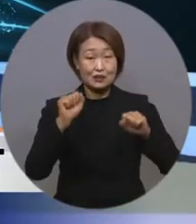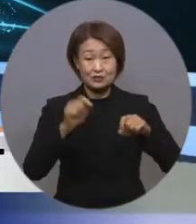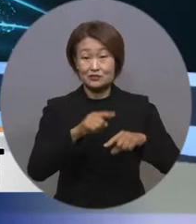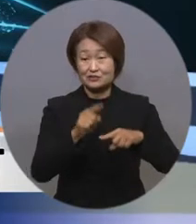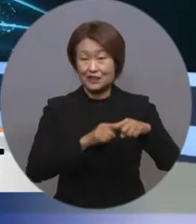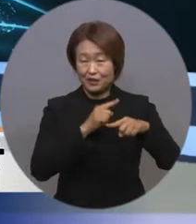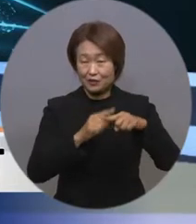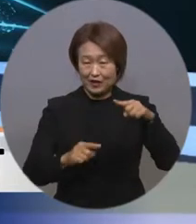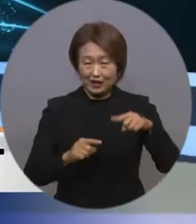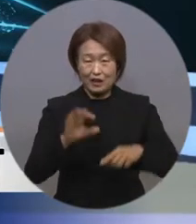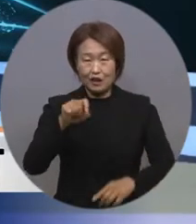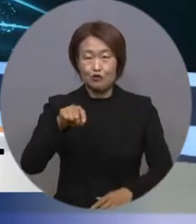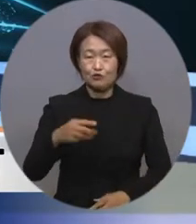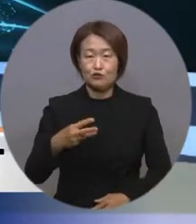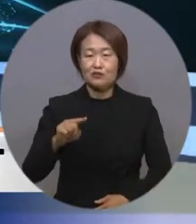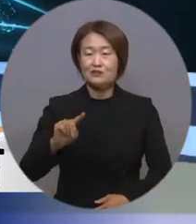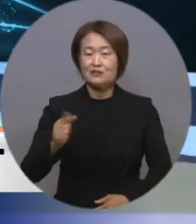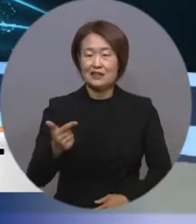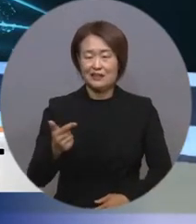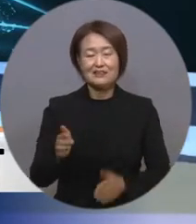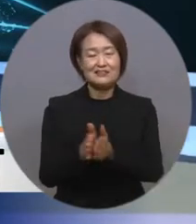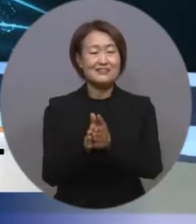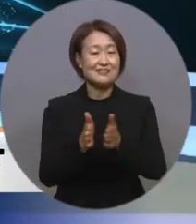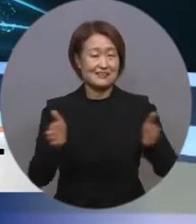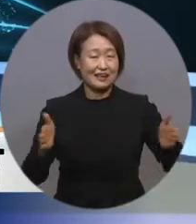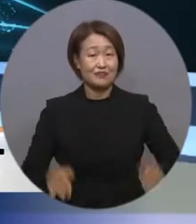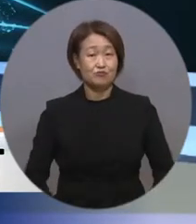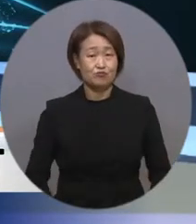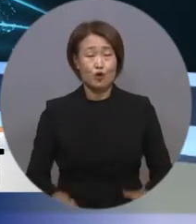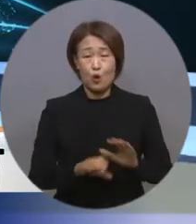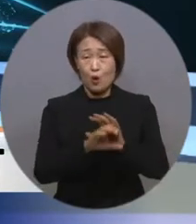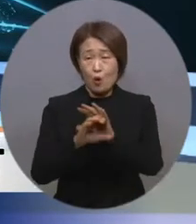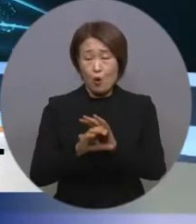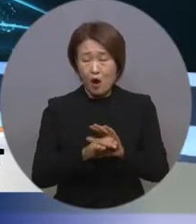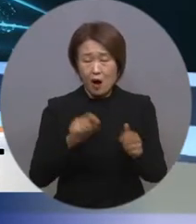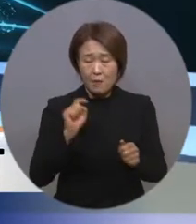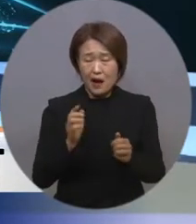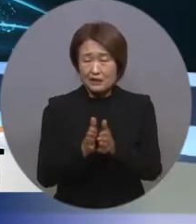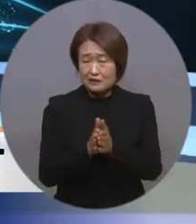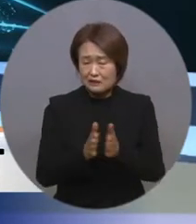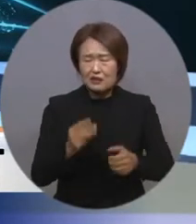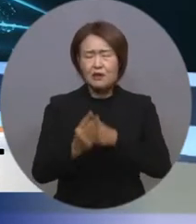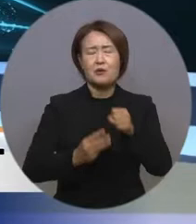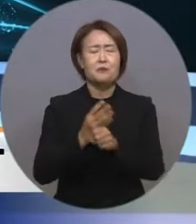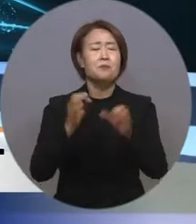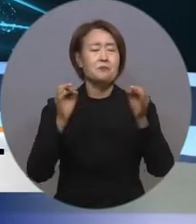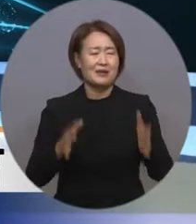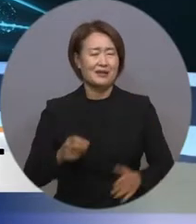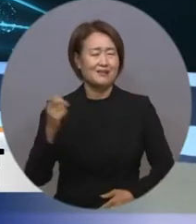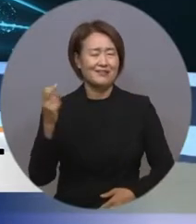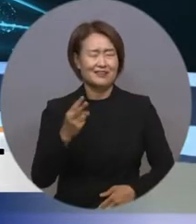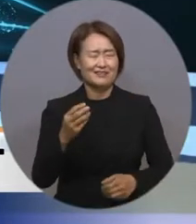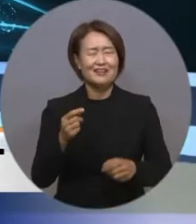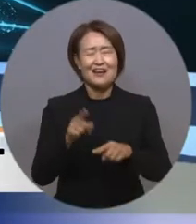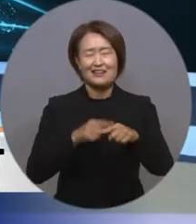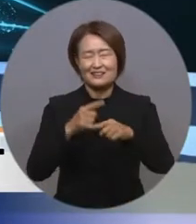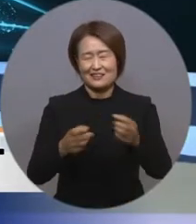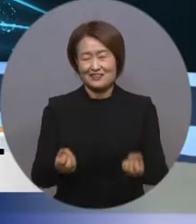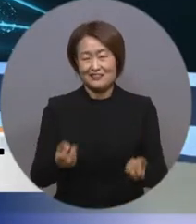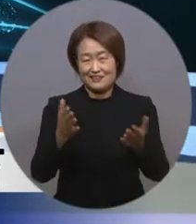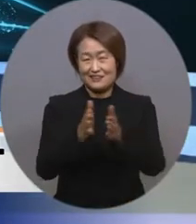열렸습니다. 코로나19 이후 3년 만에 대회가 정상 운영됐는데요. 그때가 온 현장 소식을 박성용 기자가